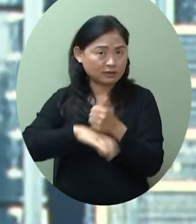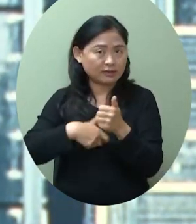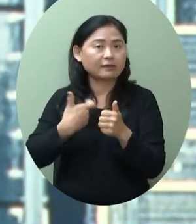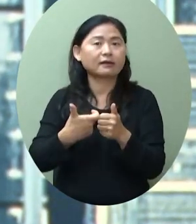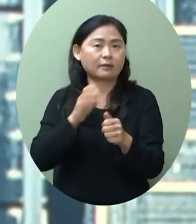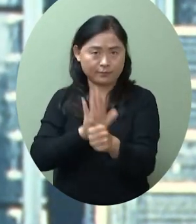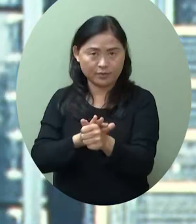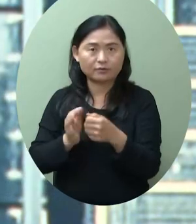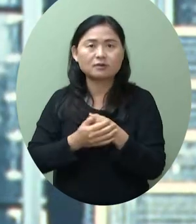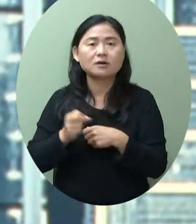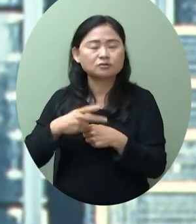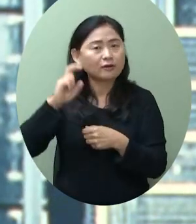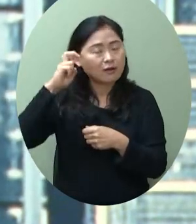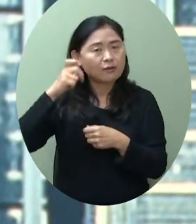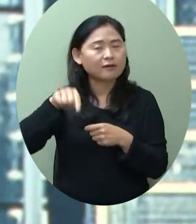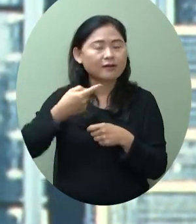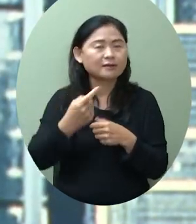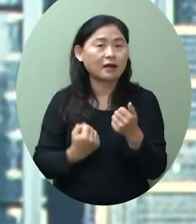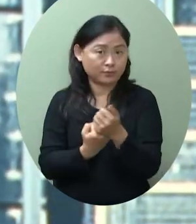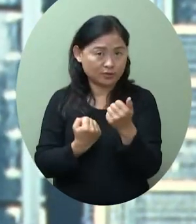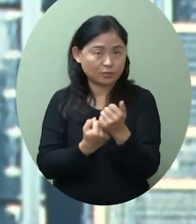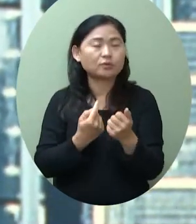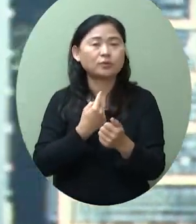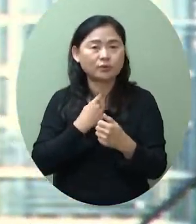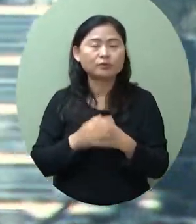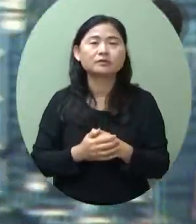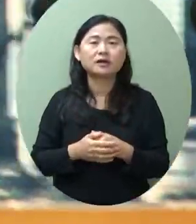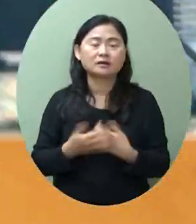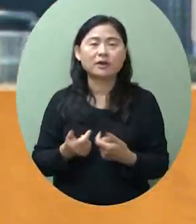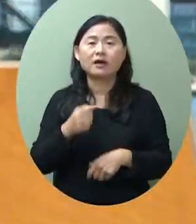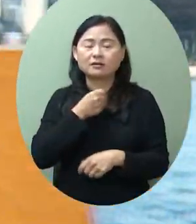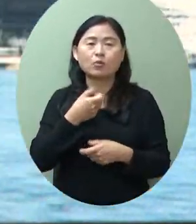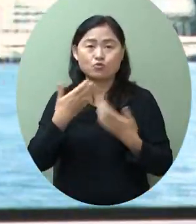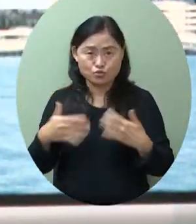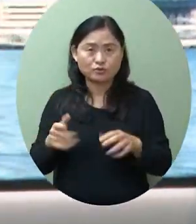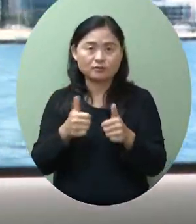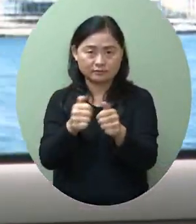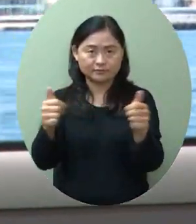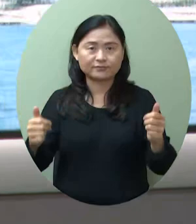support as and when necessary. 多謝大家。 今日記者會完結，多謝大家。